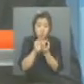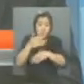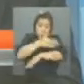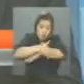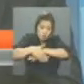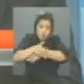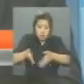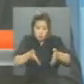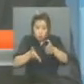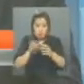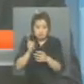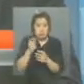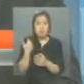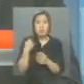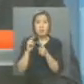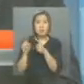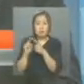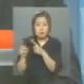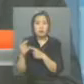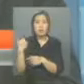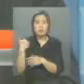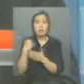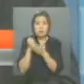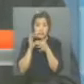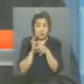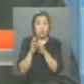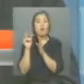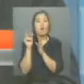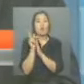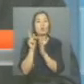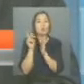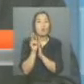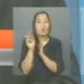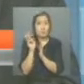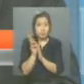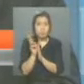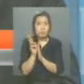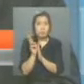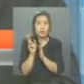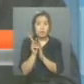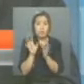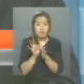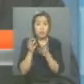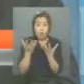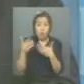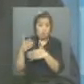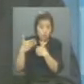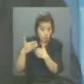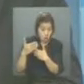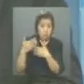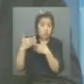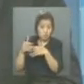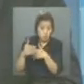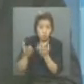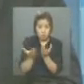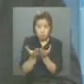softเราเรียกว่าซอฟต์เนี่ยนะก็คือเรื่องกฎระเบียบการไม่ว่าจะเป็นกฎระเบียบในการนำเข้ากฎระเบียบในการส่งออกเรื่องเอกสารทั้งหลายพว